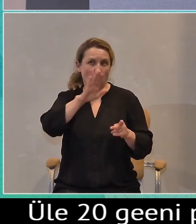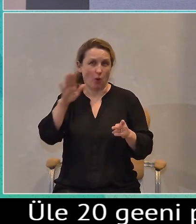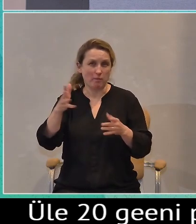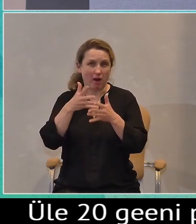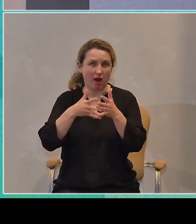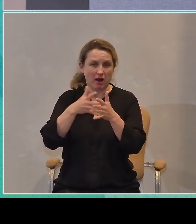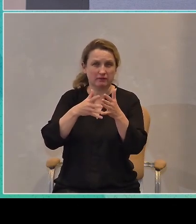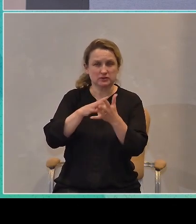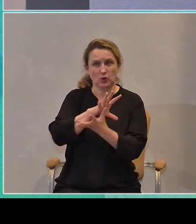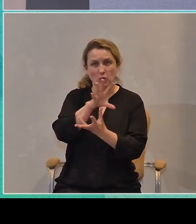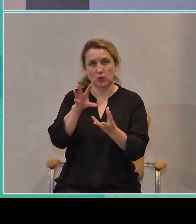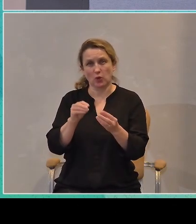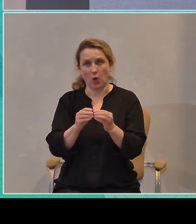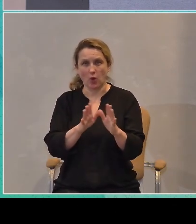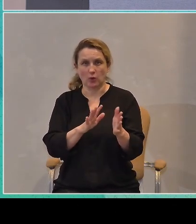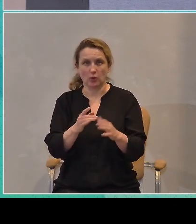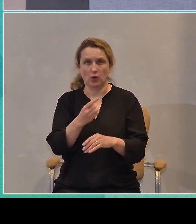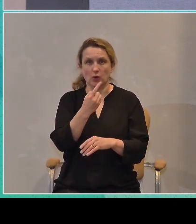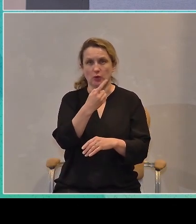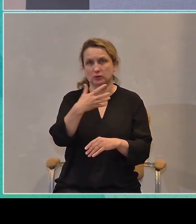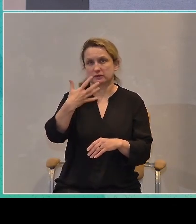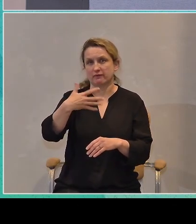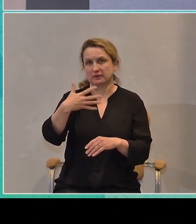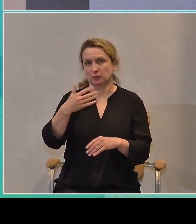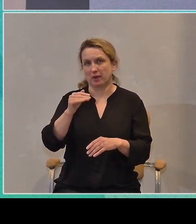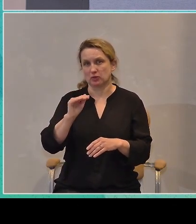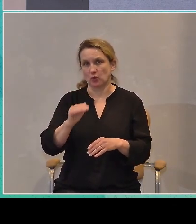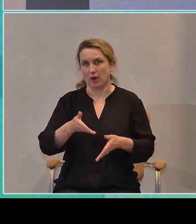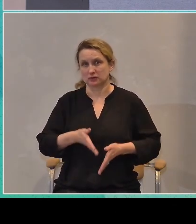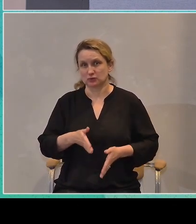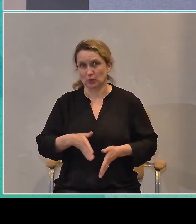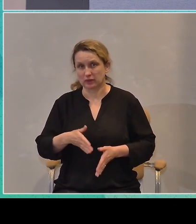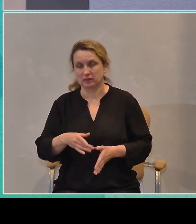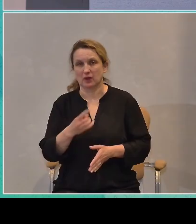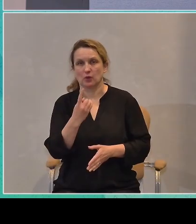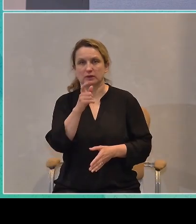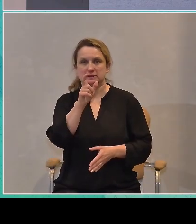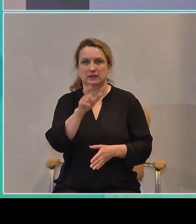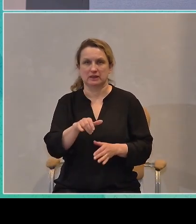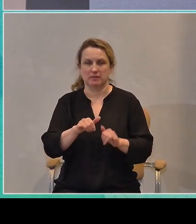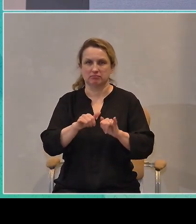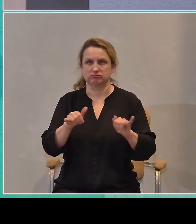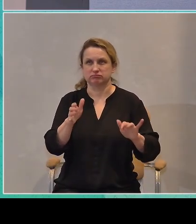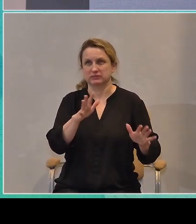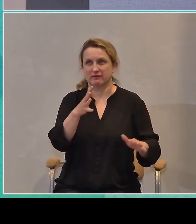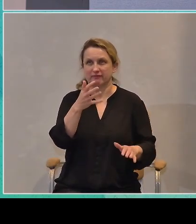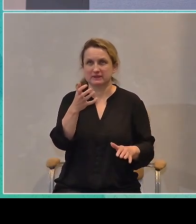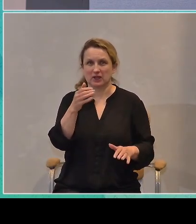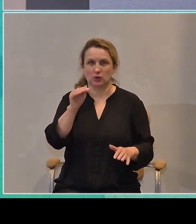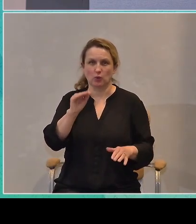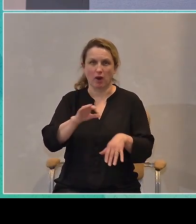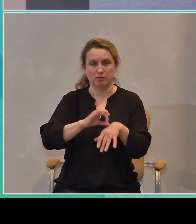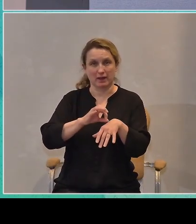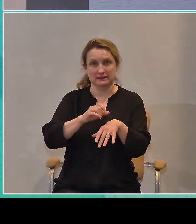selle haigusgrupi esinemissagedus 1 50 000 elussünnile. Levimus ligikaudu 500 000 patsienti üle maailma